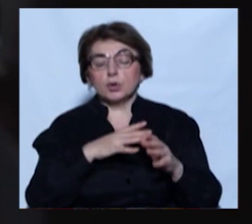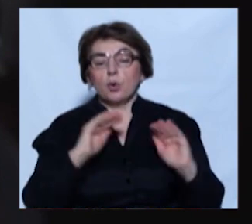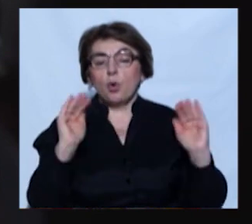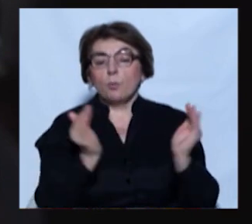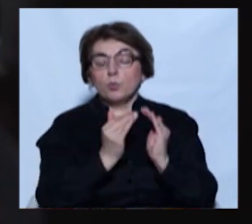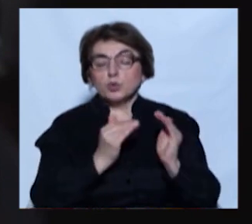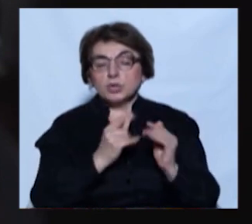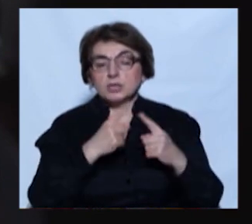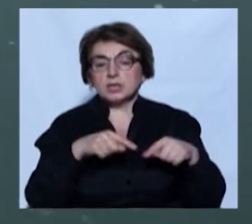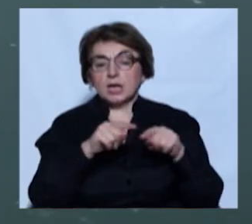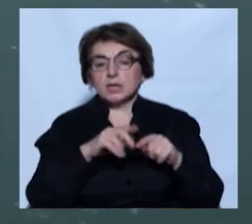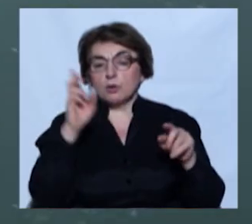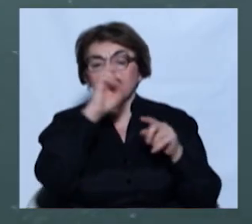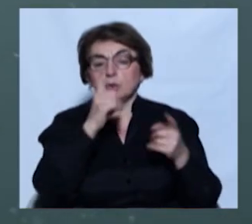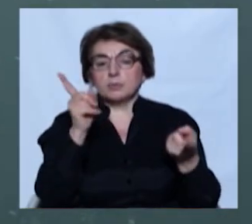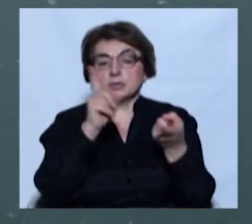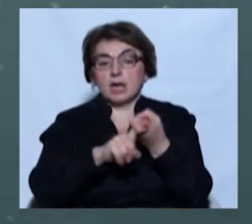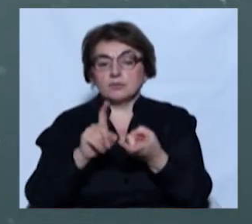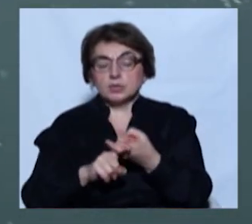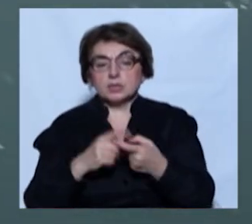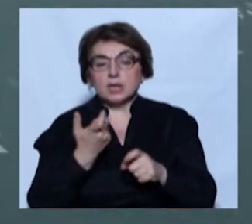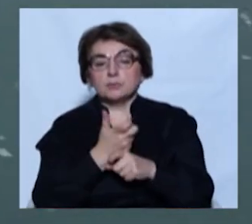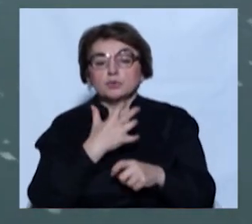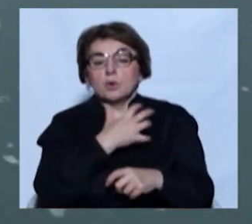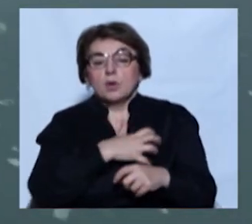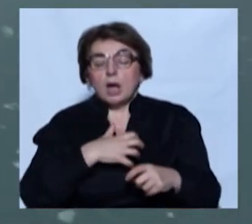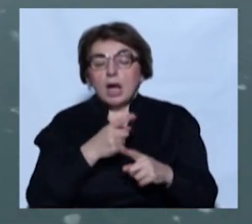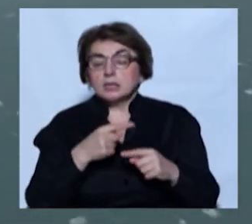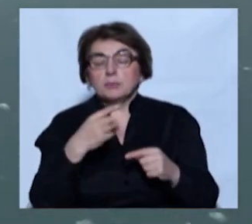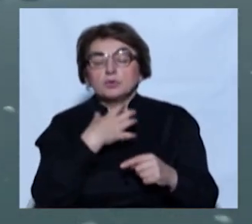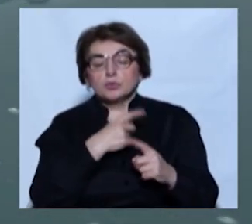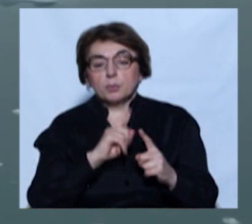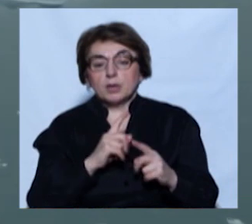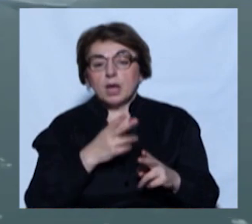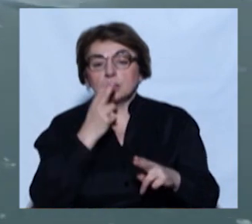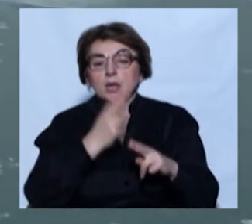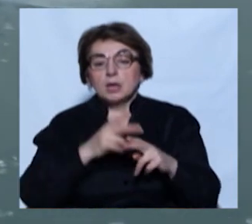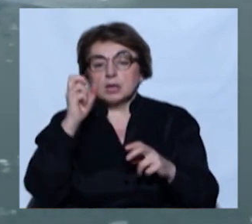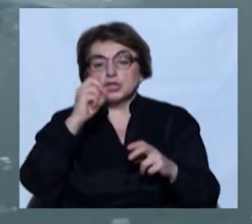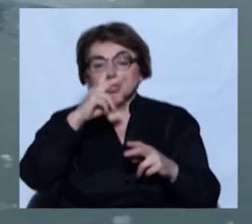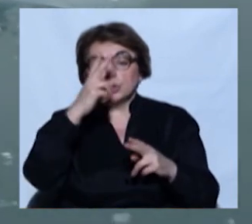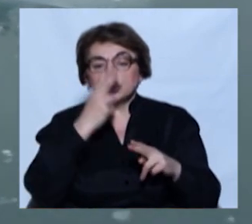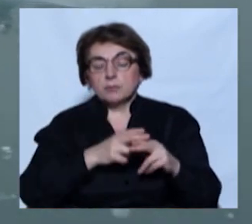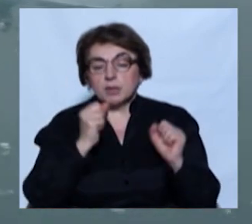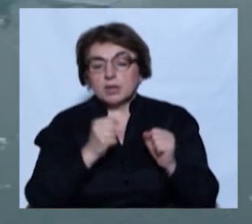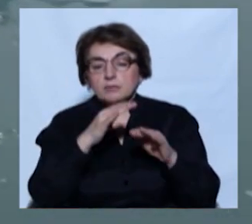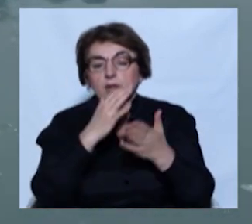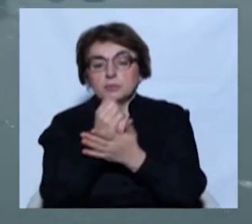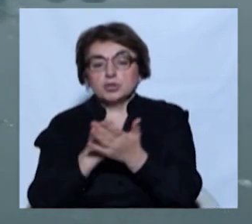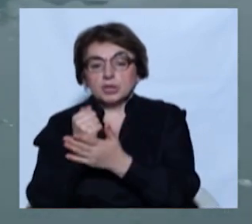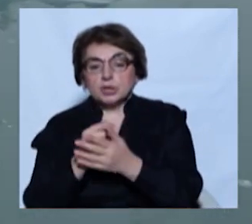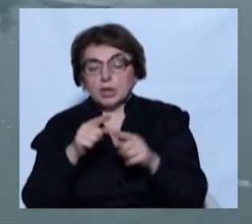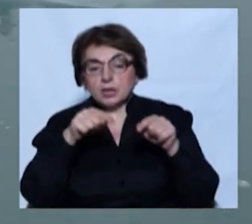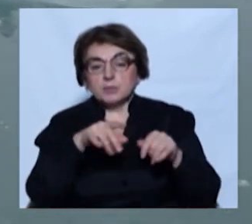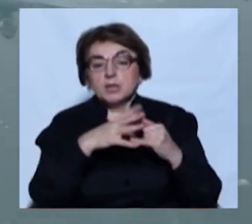და თავისთავად ამით გამოეხმაურენ თუ რა დიდი მნიშვნელობა აქვს არქტიკის მყინვარების შენარჩუნებას და აღნიშნულ წყლებში,